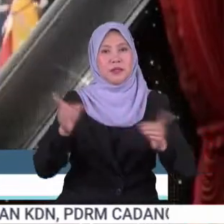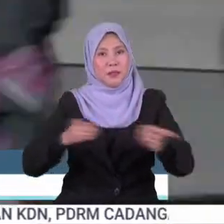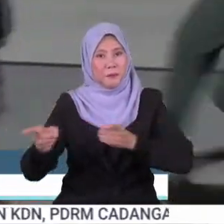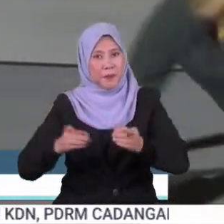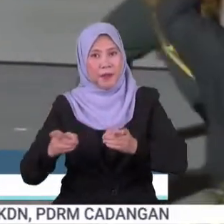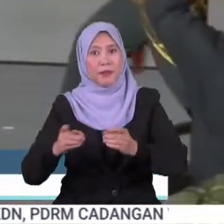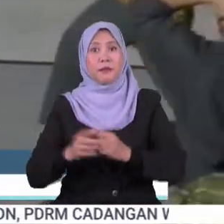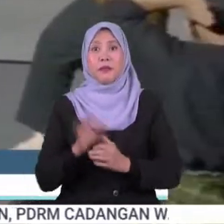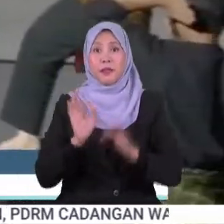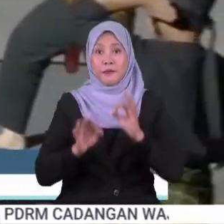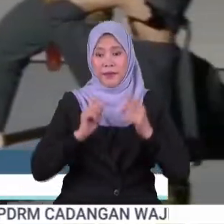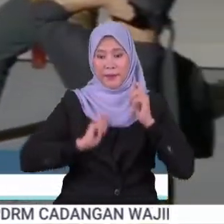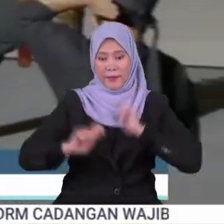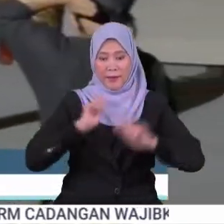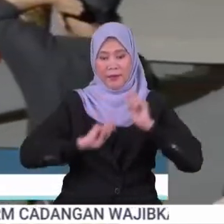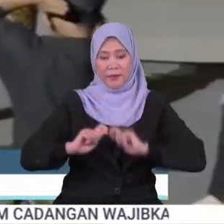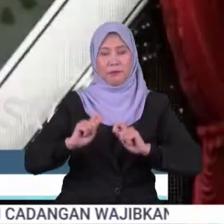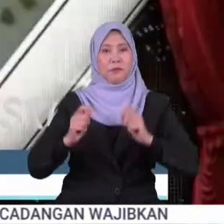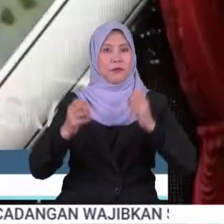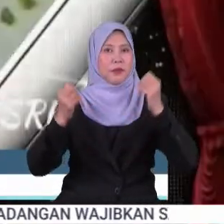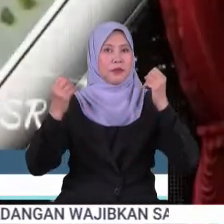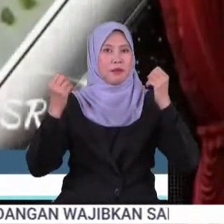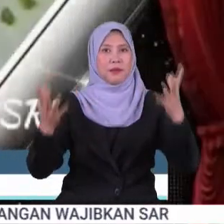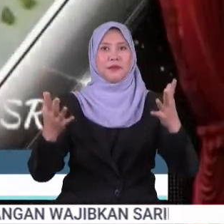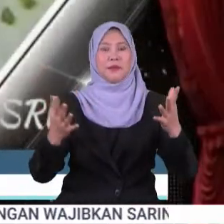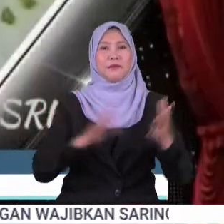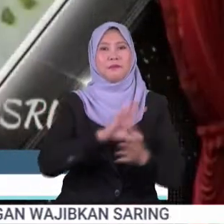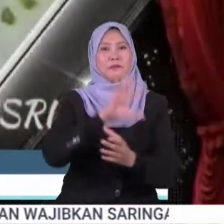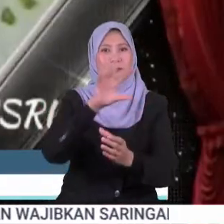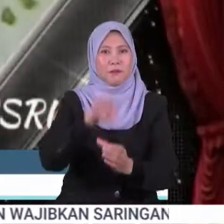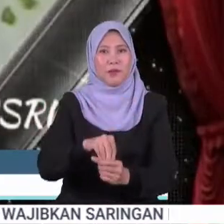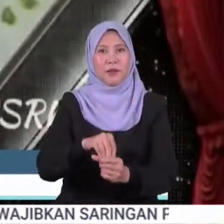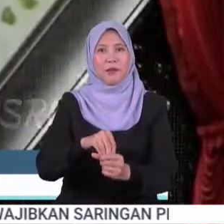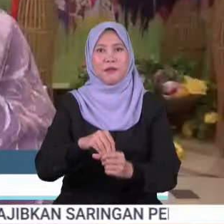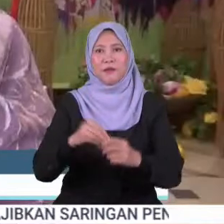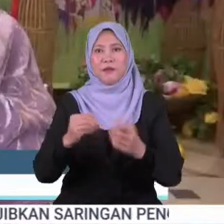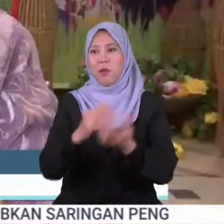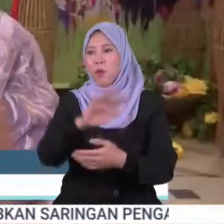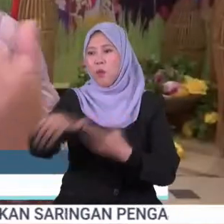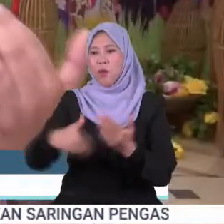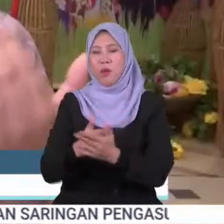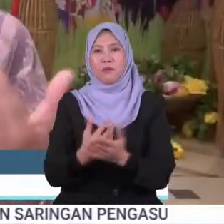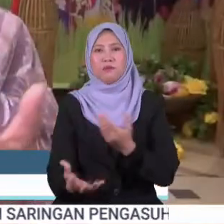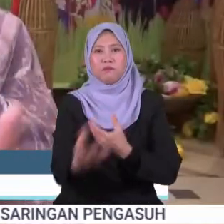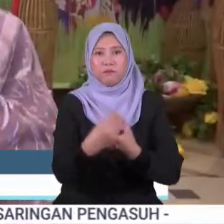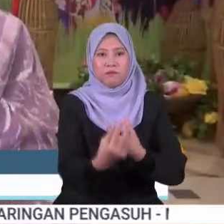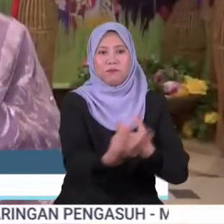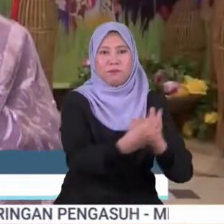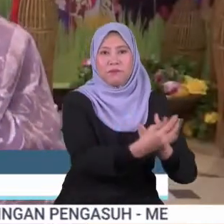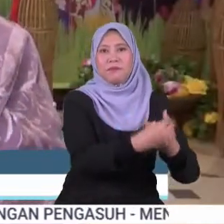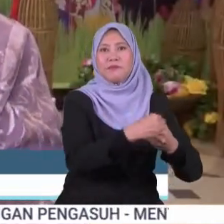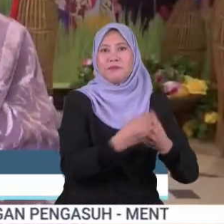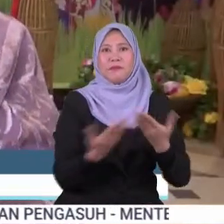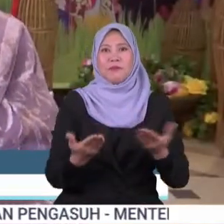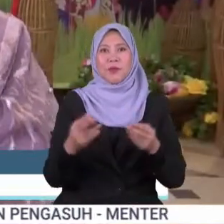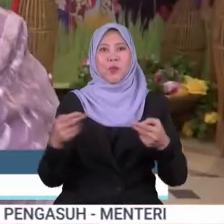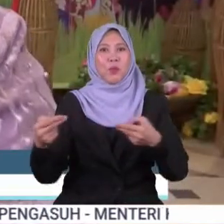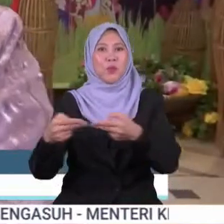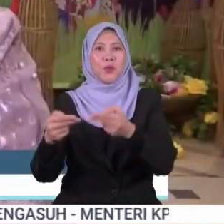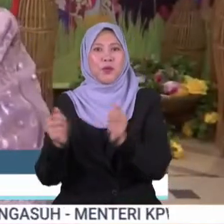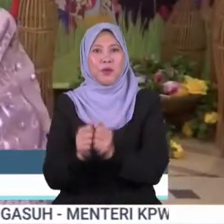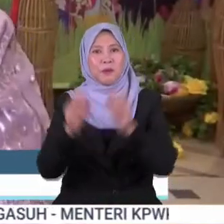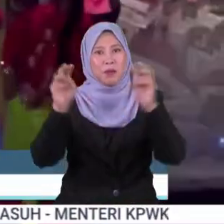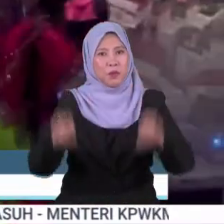kita berteater, kita melibatkan banyak banyak audiens dan juga melibatkan hubung kait